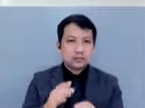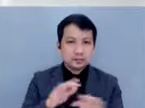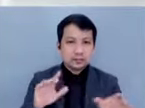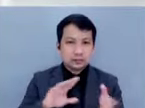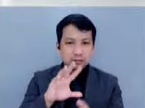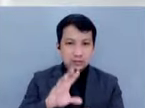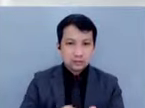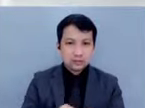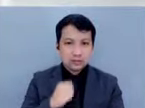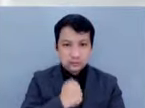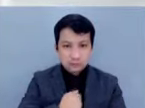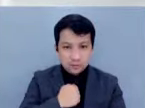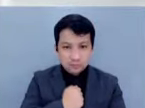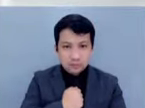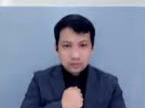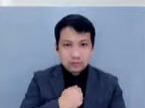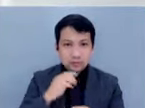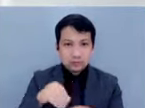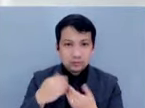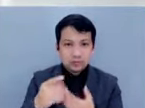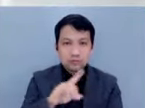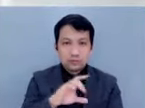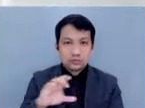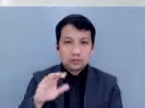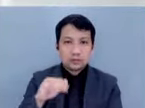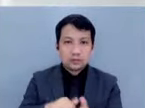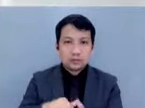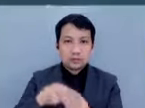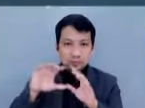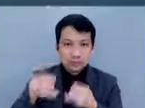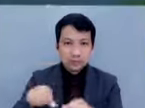Pasensya na po, I'll be giving 100,000 sa mga nakahuli.